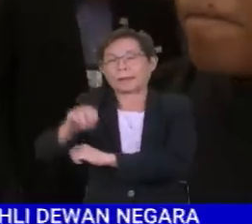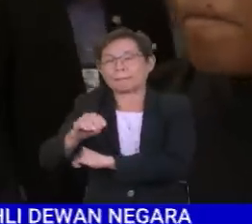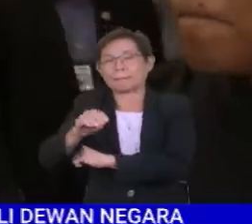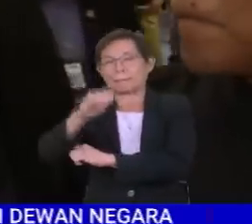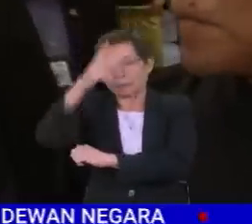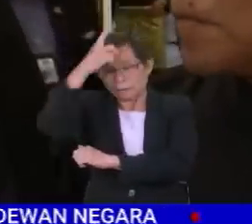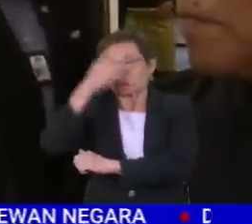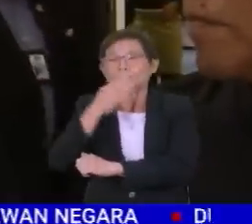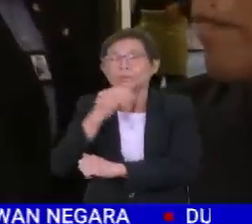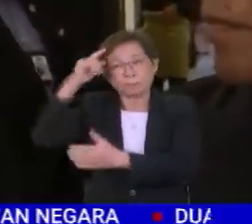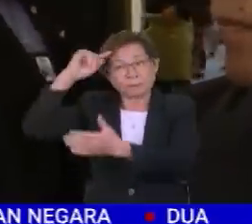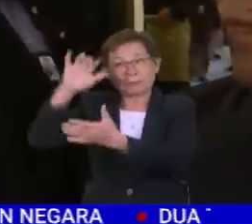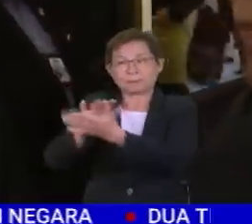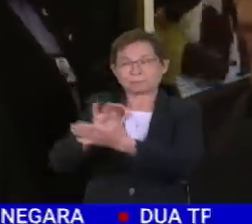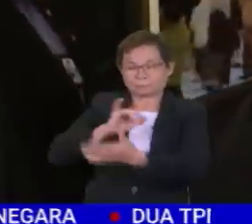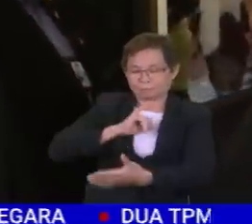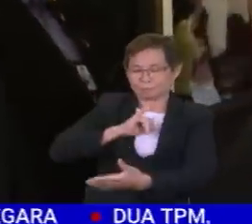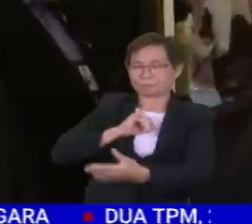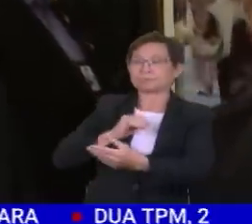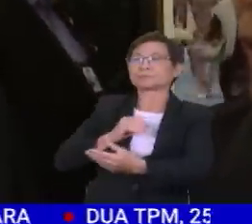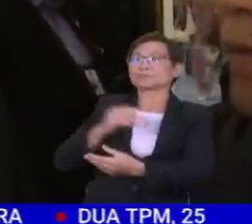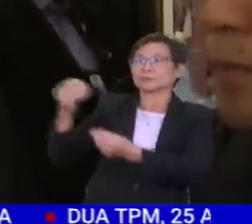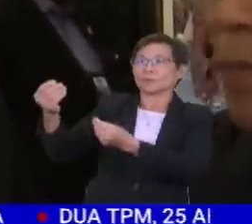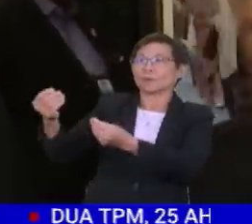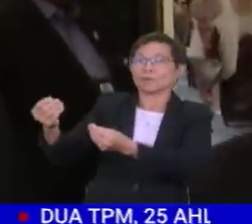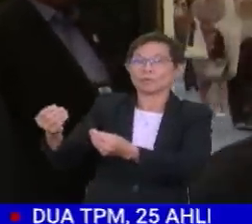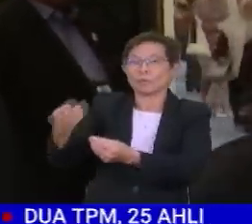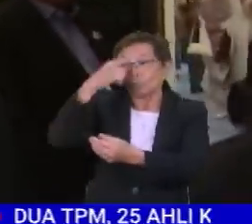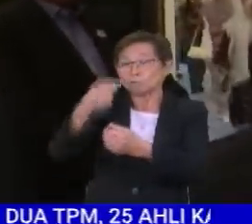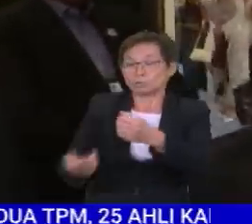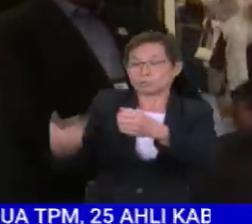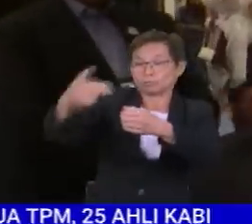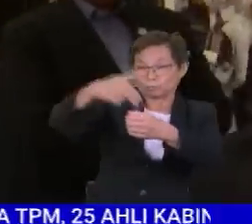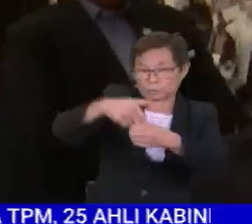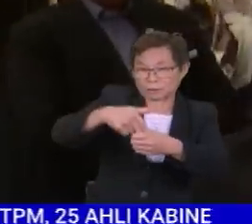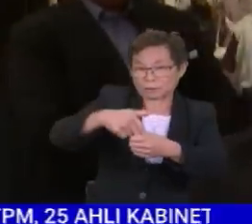Menteri Datuk Seri Anwar Ibrahim untuk menyertai